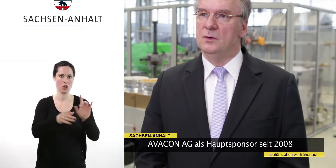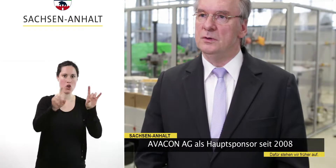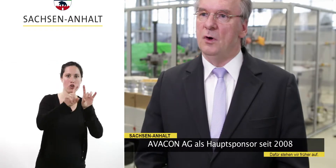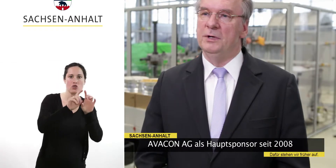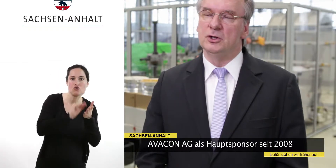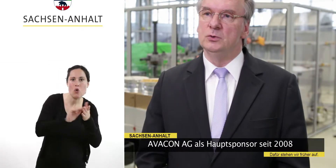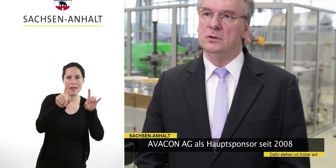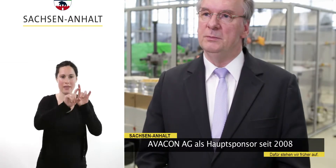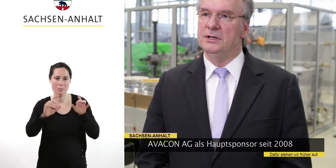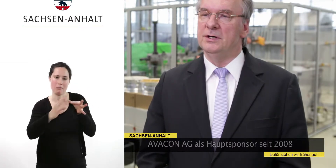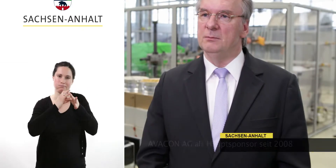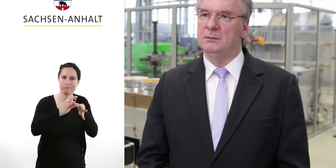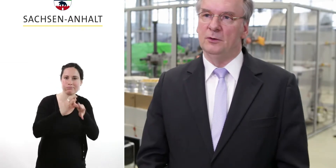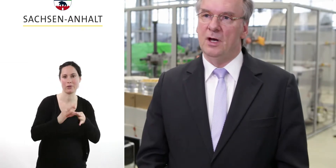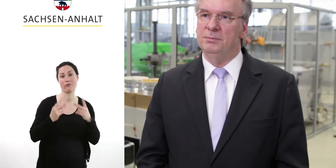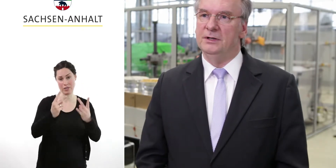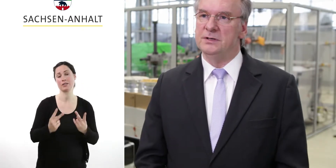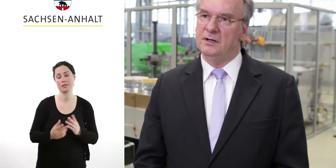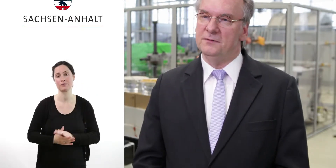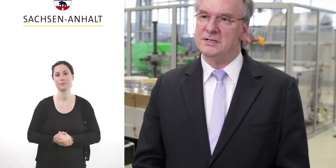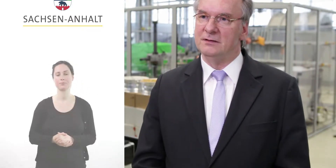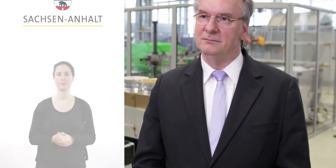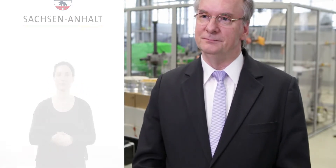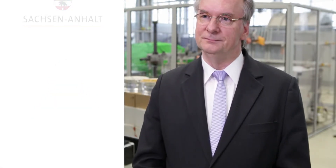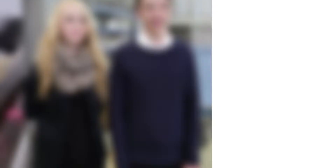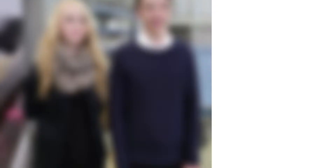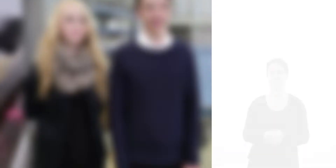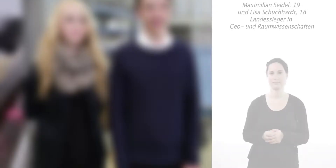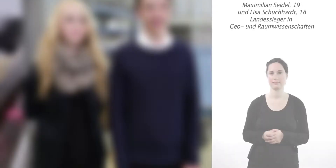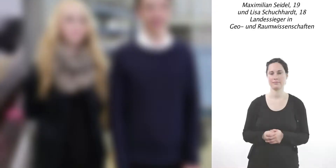können und auch mit der Schule und mit den Themen, die man dort anbietet, zu identifizieren.